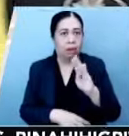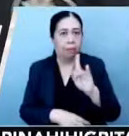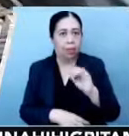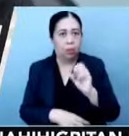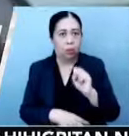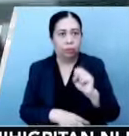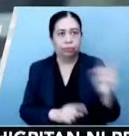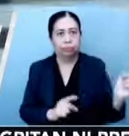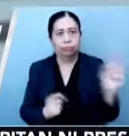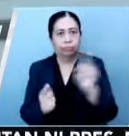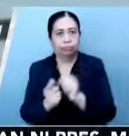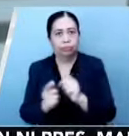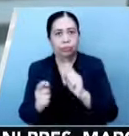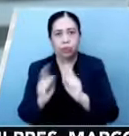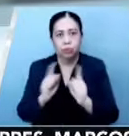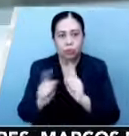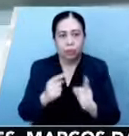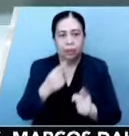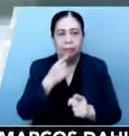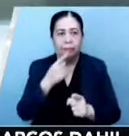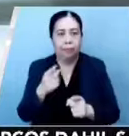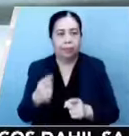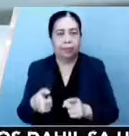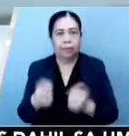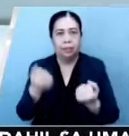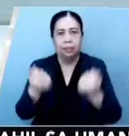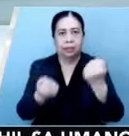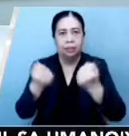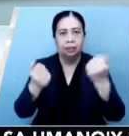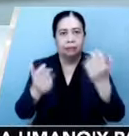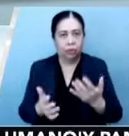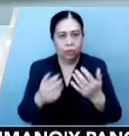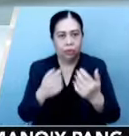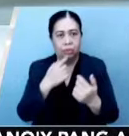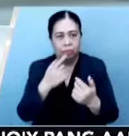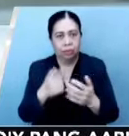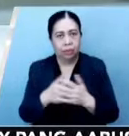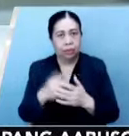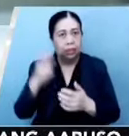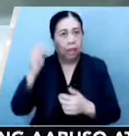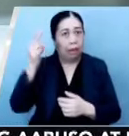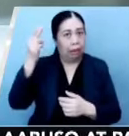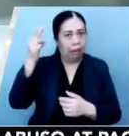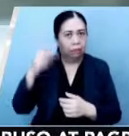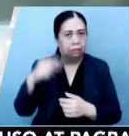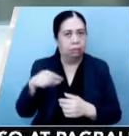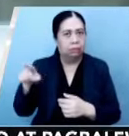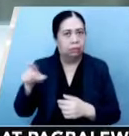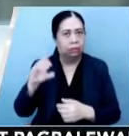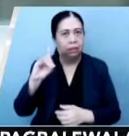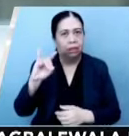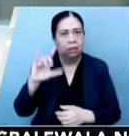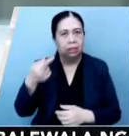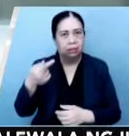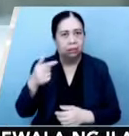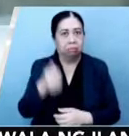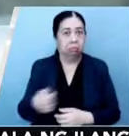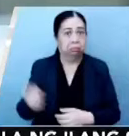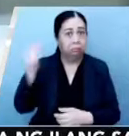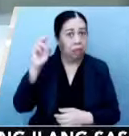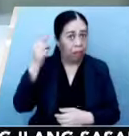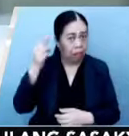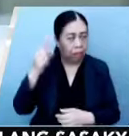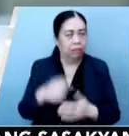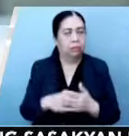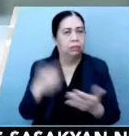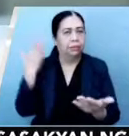una, ang sinasabi nga po ng kanyang driver ay tito po niya ang ating buting secretary. Then upon arrival dito